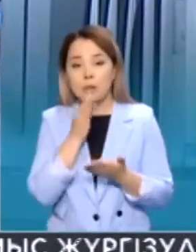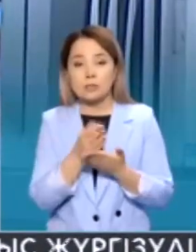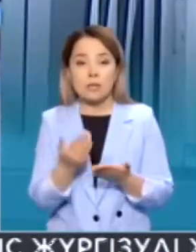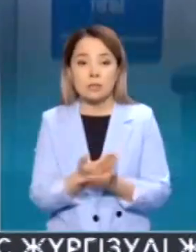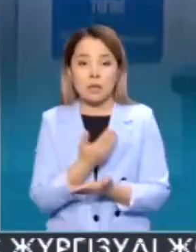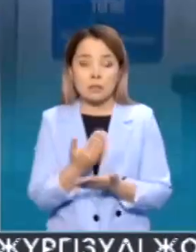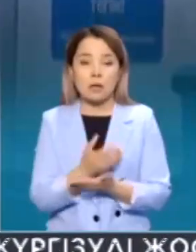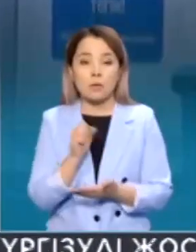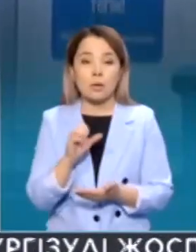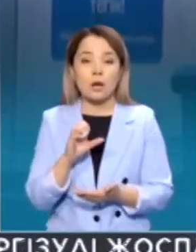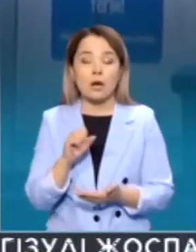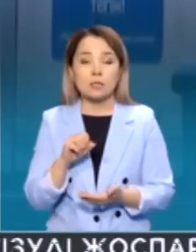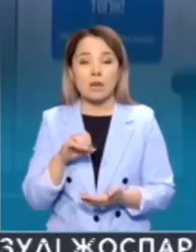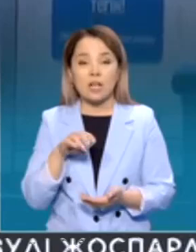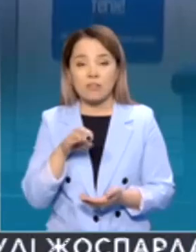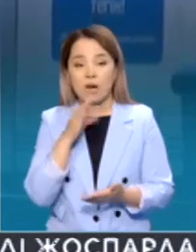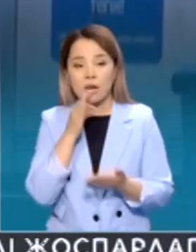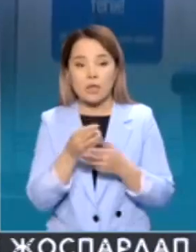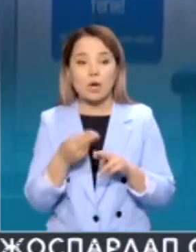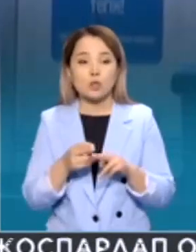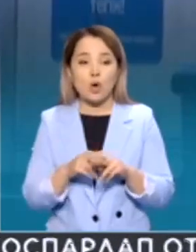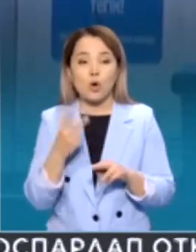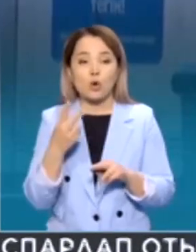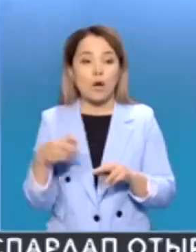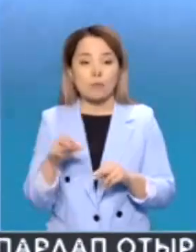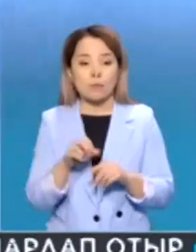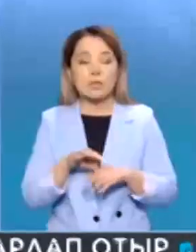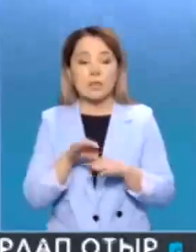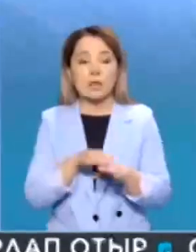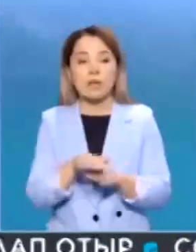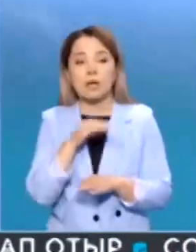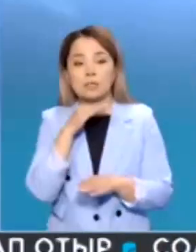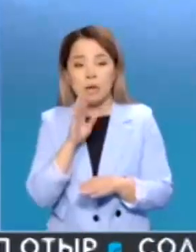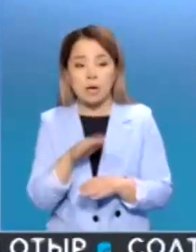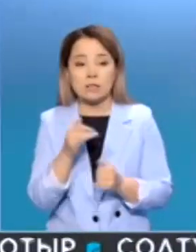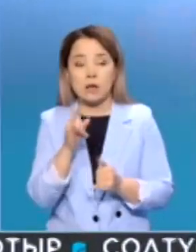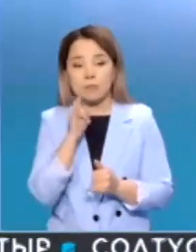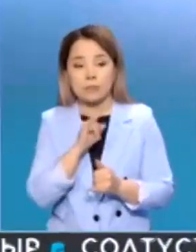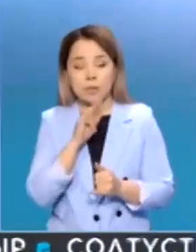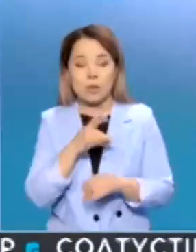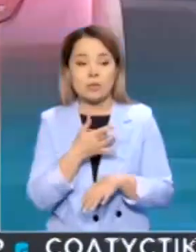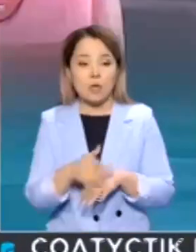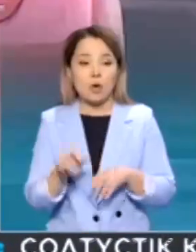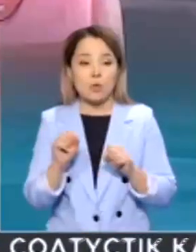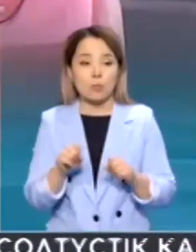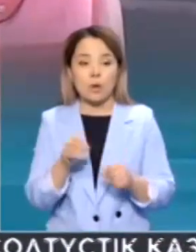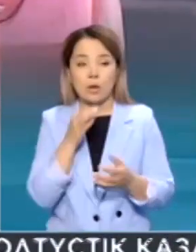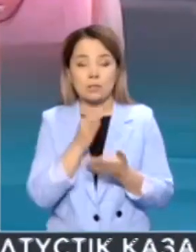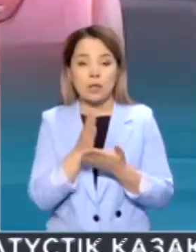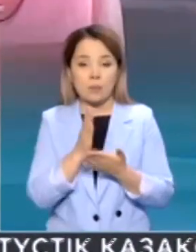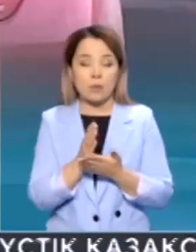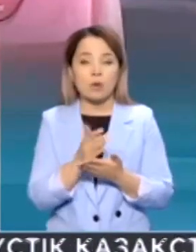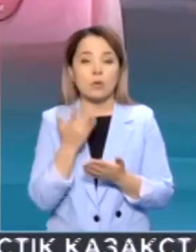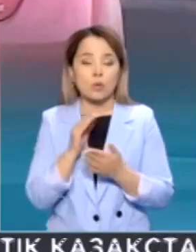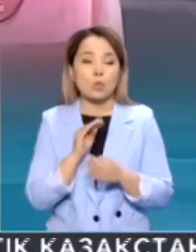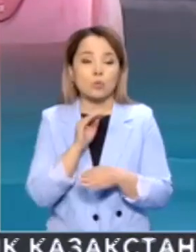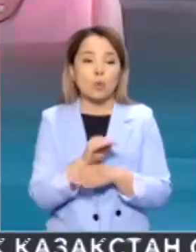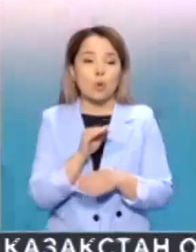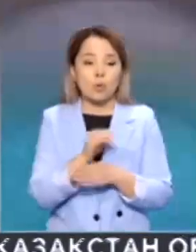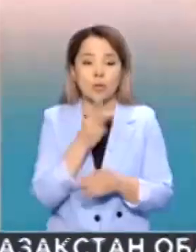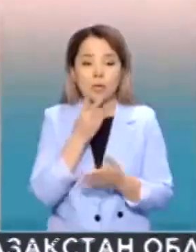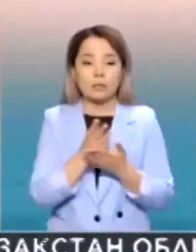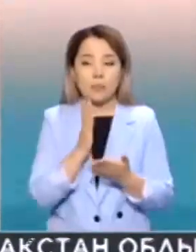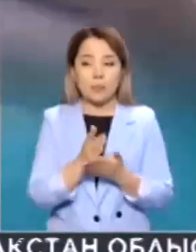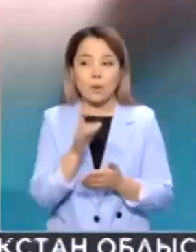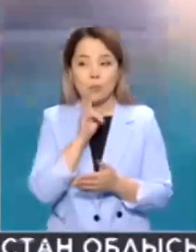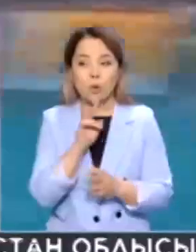Алмас Адам Сатқалиевтің сөзінше, бұл қор 3 аптаға жетеді, бірақ содан кейін солярка таусылып қалады деген сөз емес. Қор үнемі толықтырылып отырады.